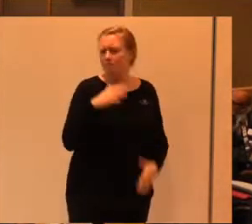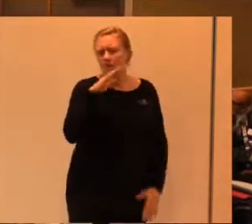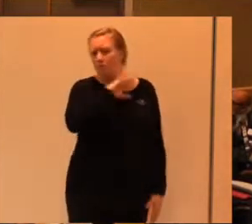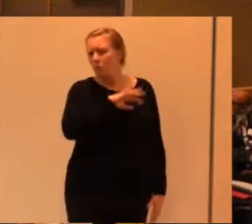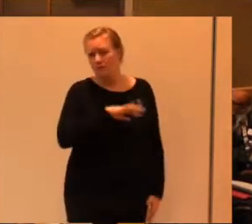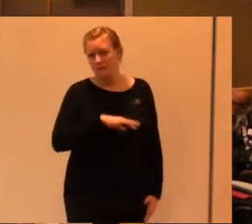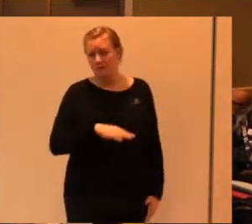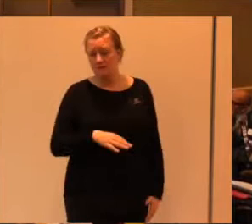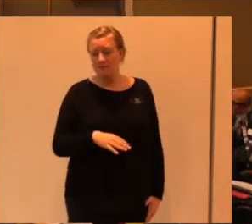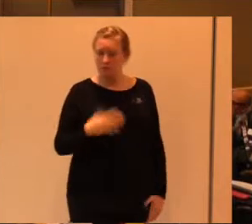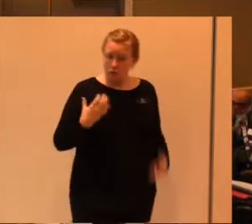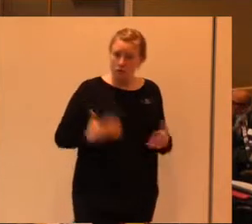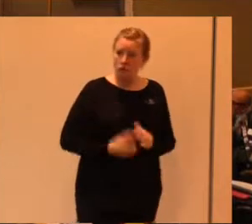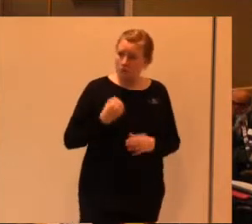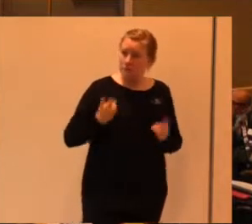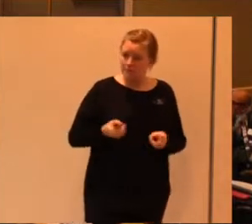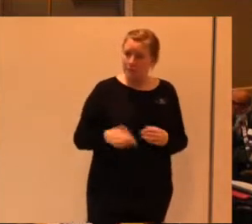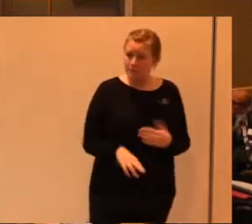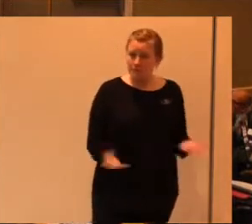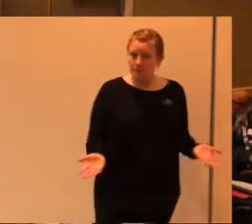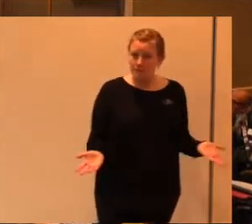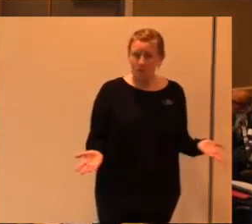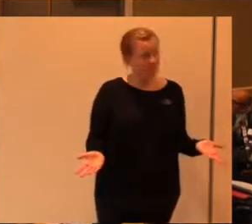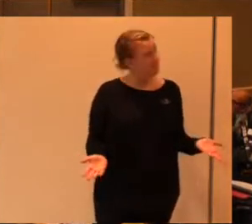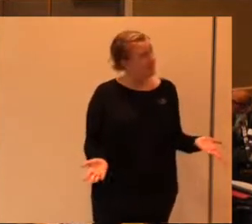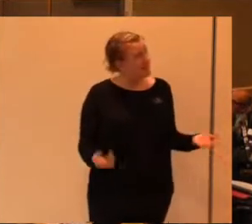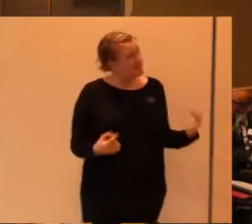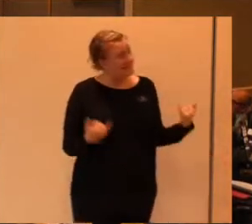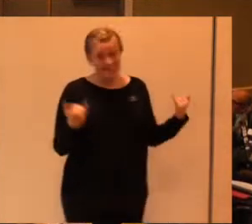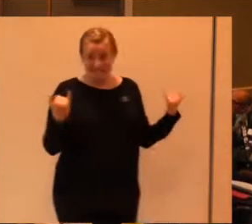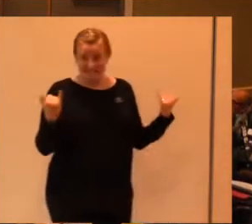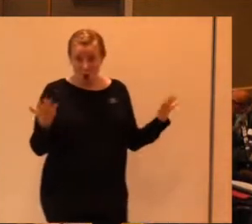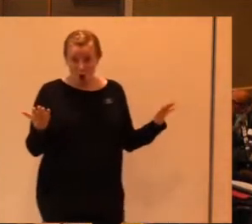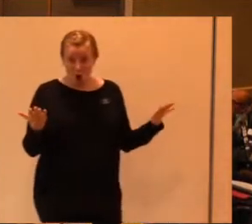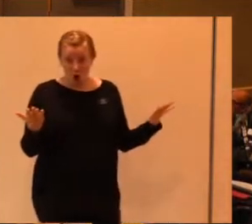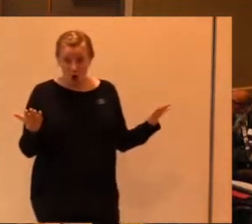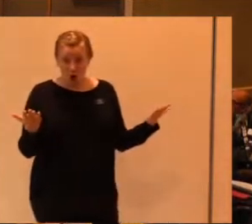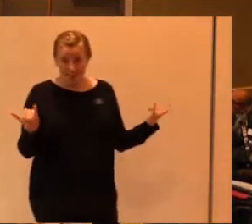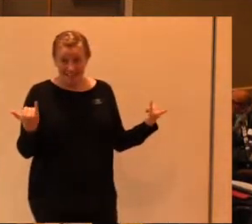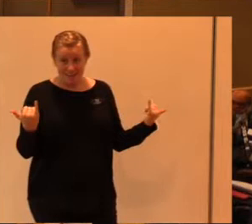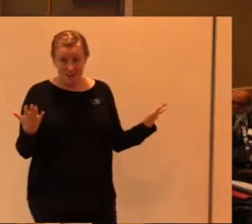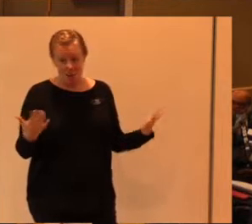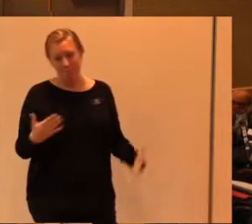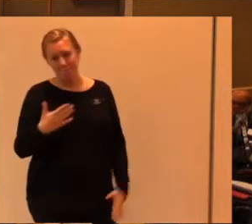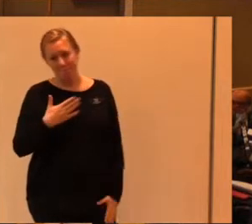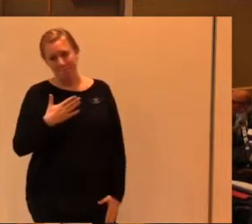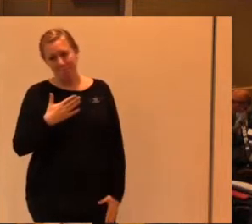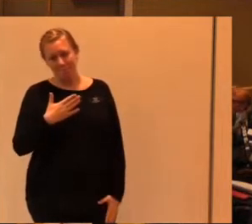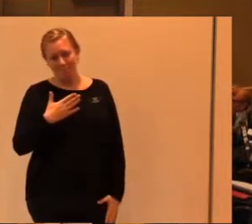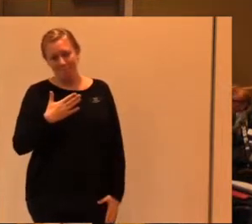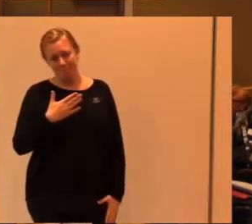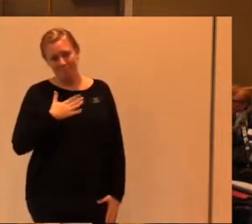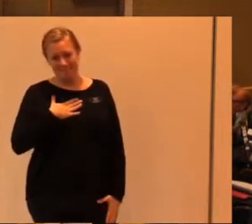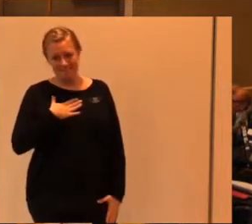sedan. Där jag körde samma exempel. Så nu ser det faktiskt ut så här. Jag vet inte om det bara beror på mig, men kanske. Nu står det uppläst